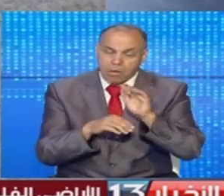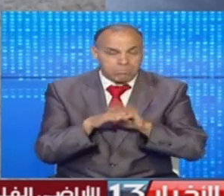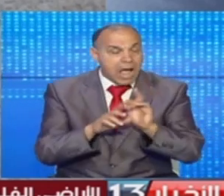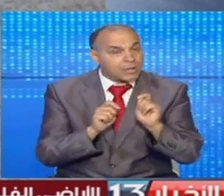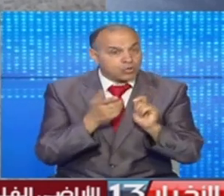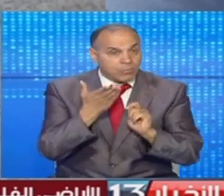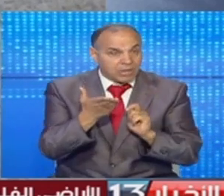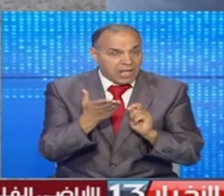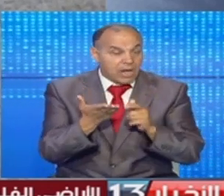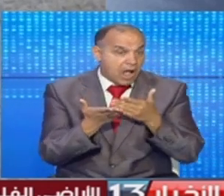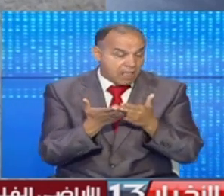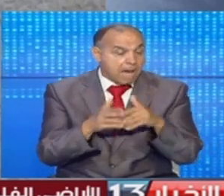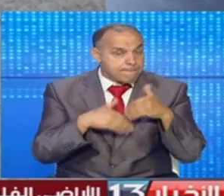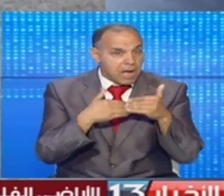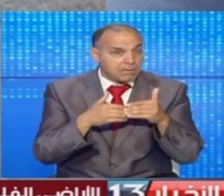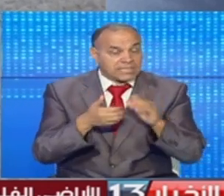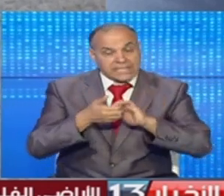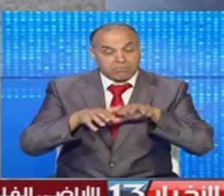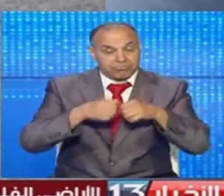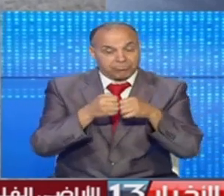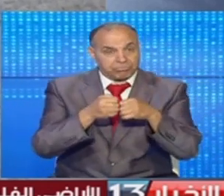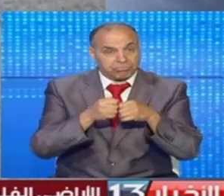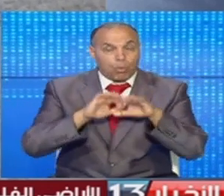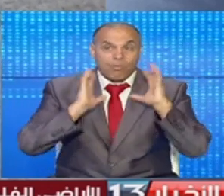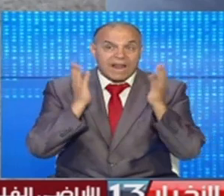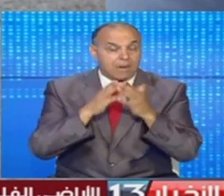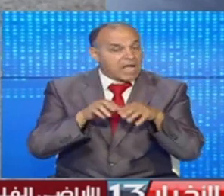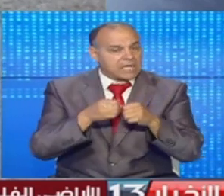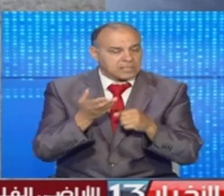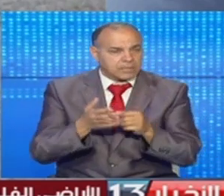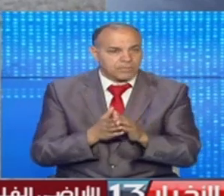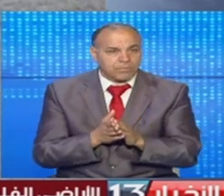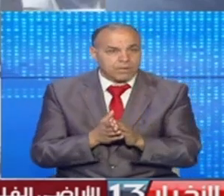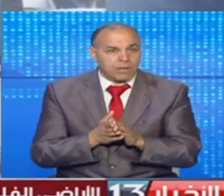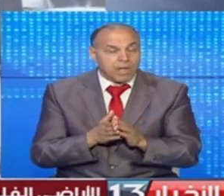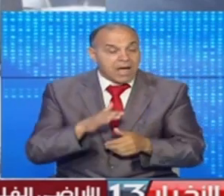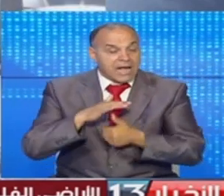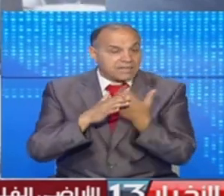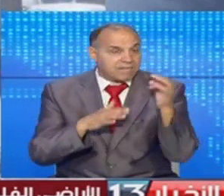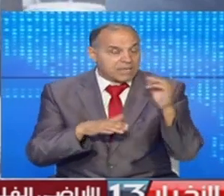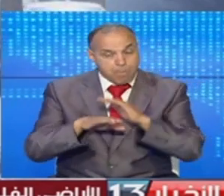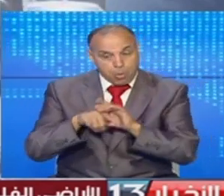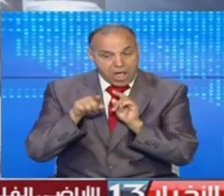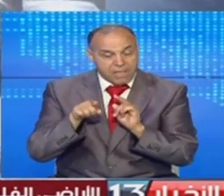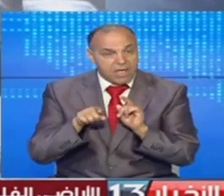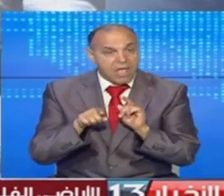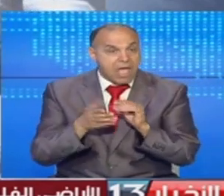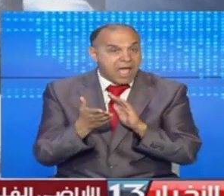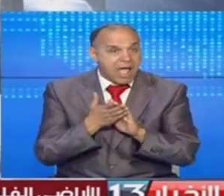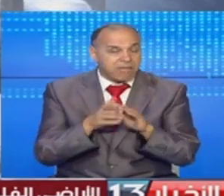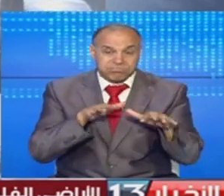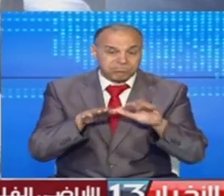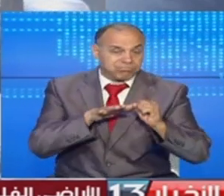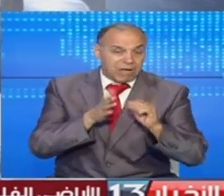محذراً من أن ذلك سيضر بالسلام والأمن العالميين. وشدد ماكرون في هذا السياق على أن مثل هذا